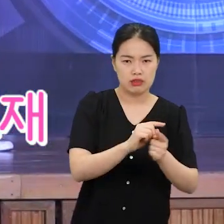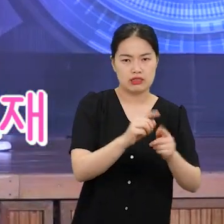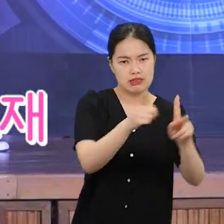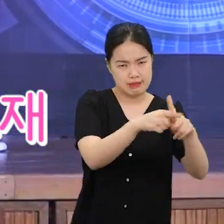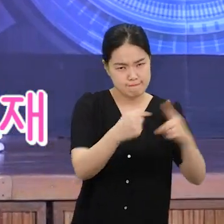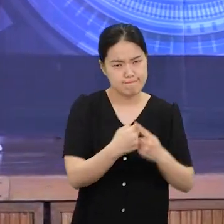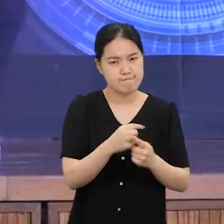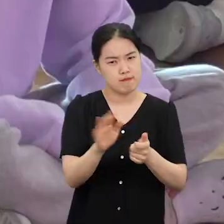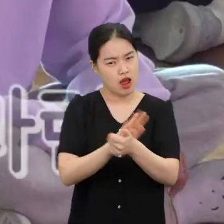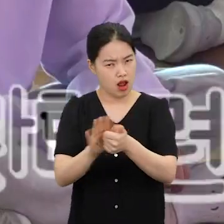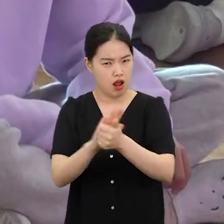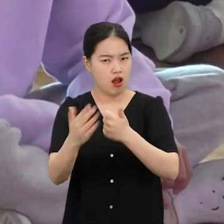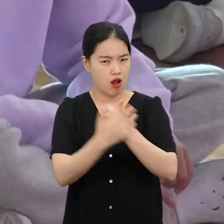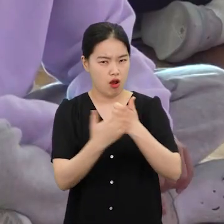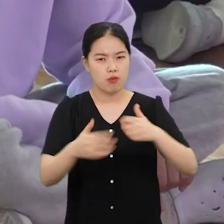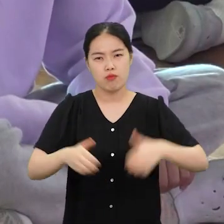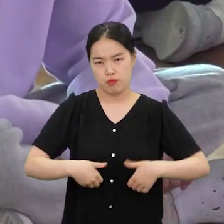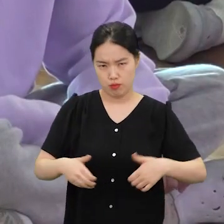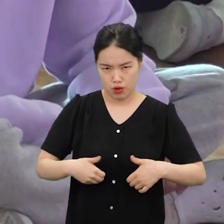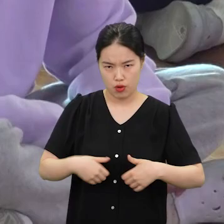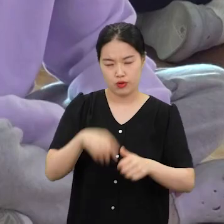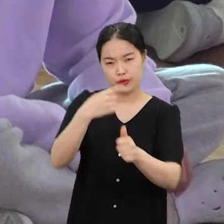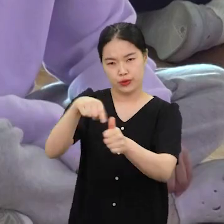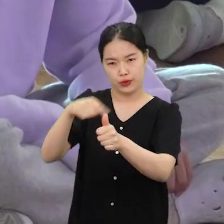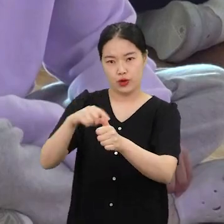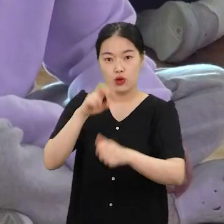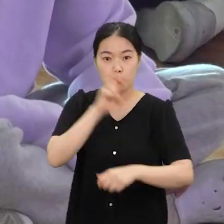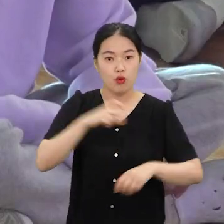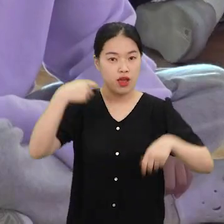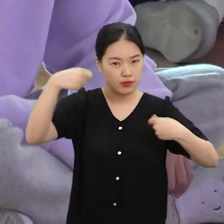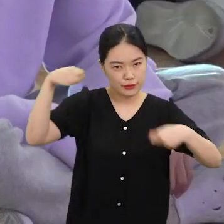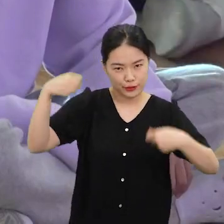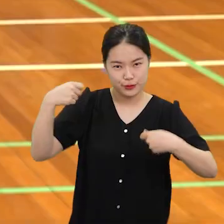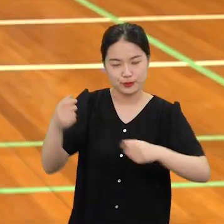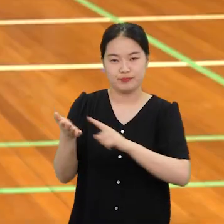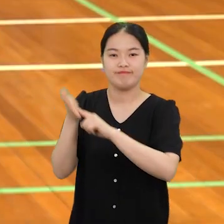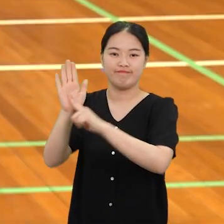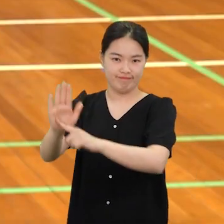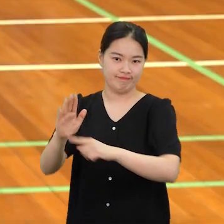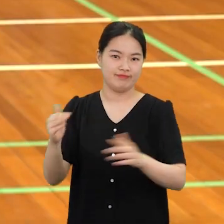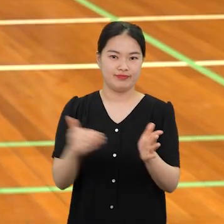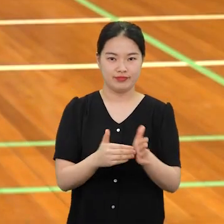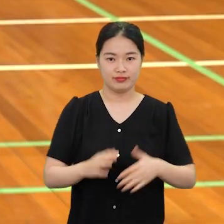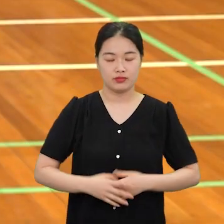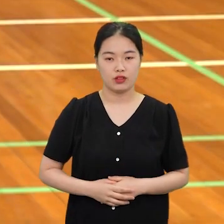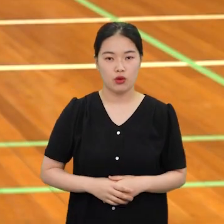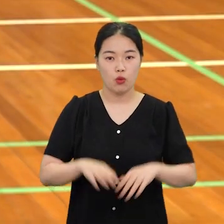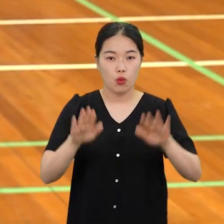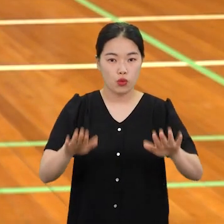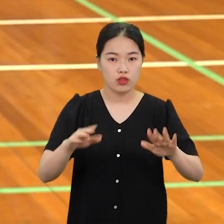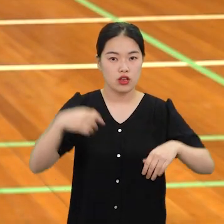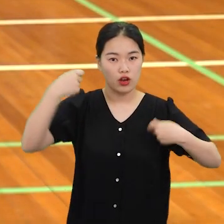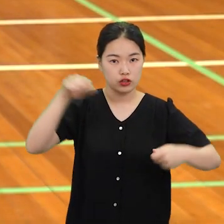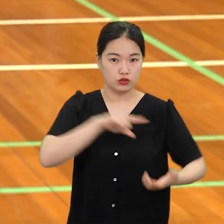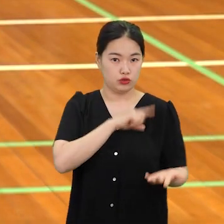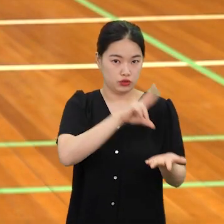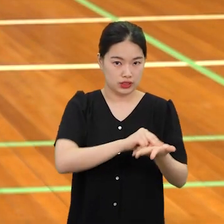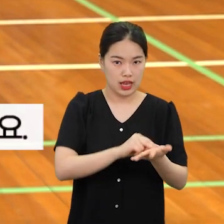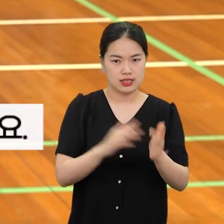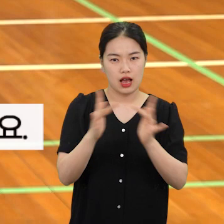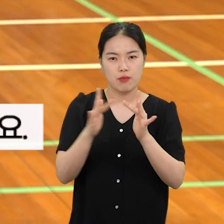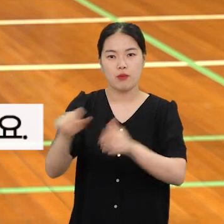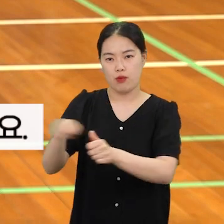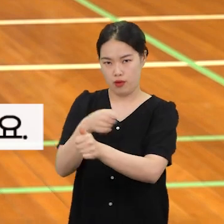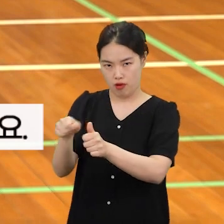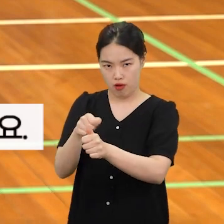있다는 내용을 다양한 노래와 춤으로 유쾌하게 표현하고 있습니다. 오늘 연극 주제는 사이버 폭력이었는데요.